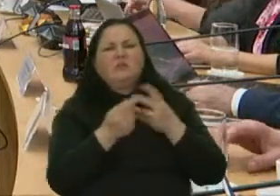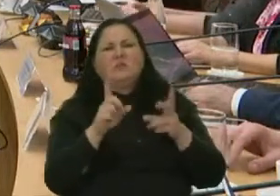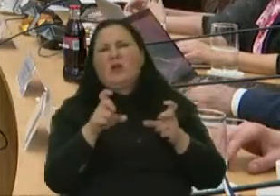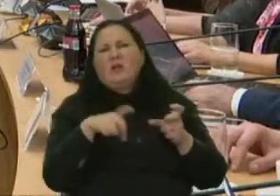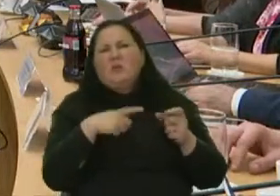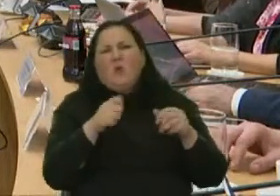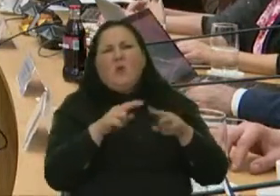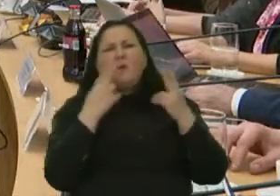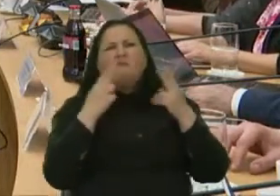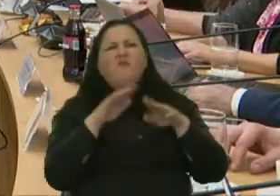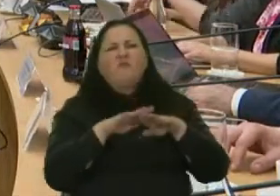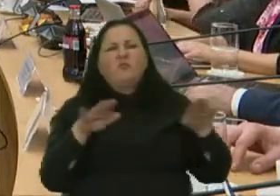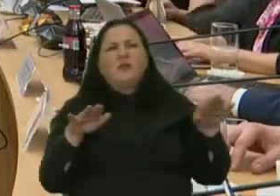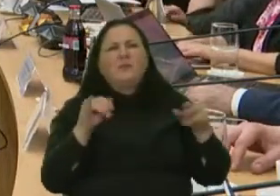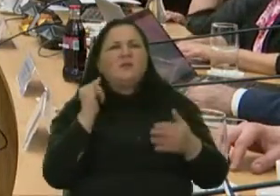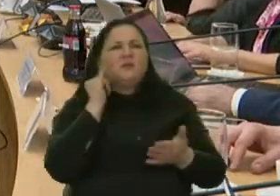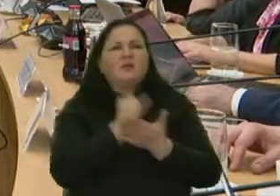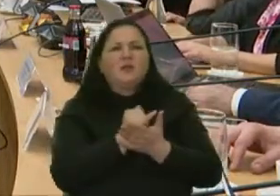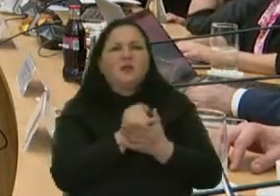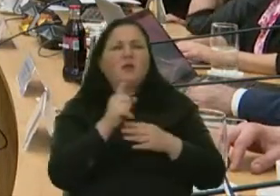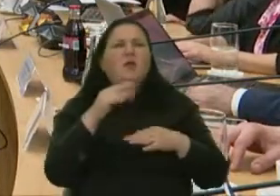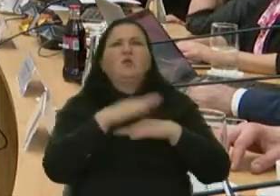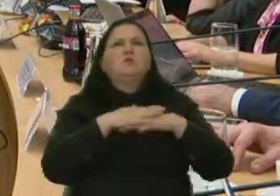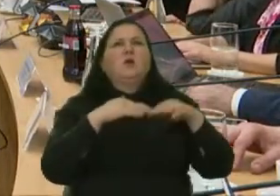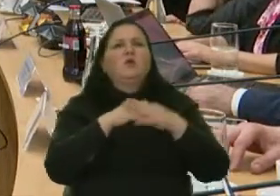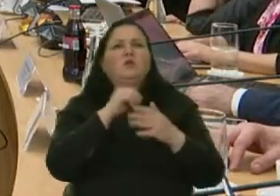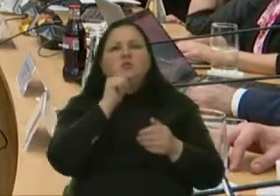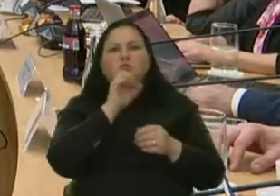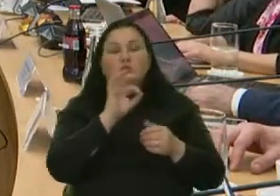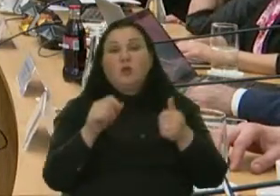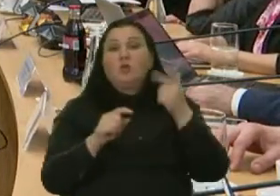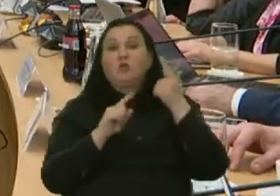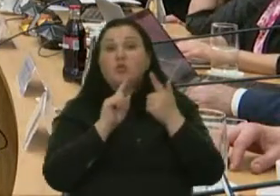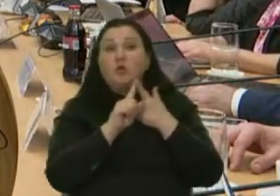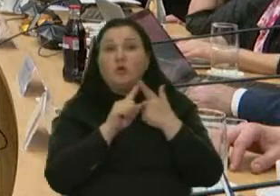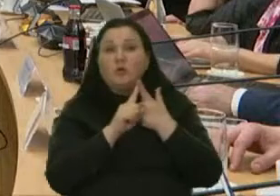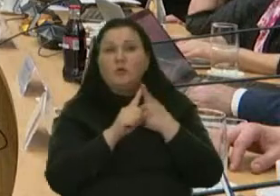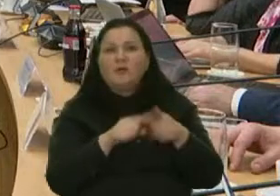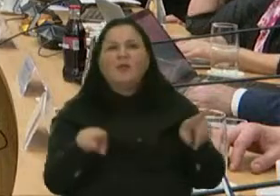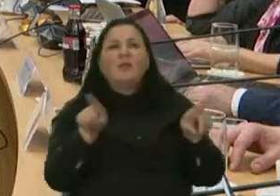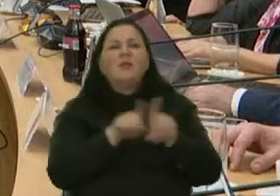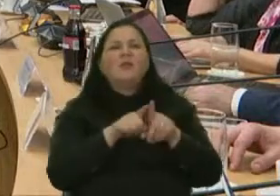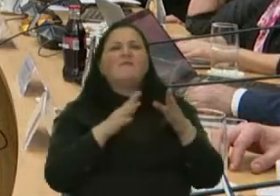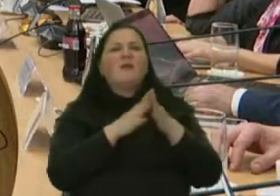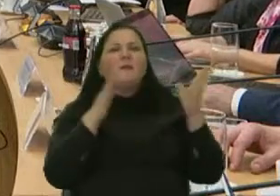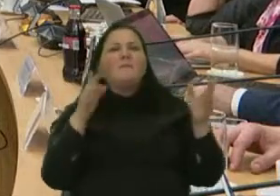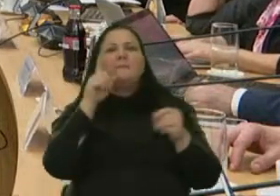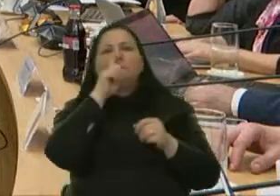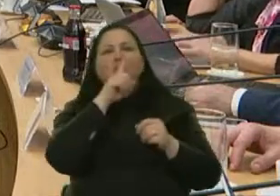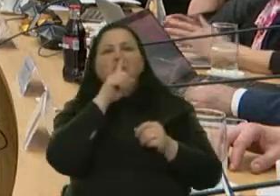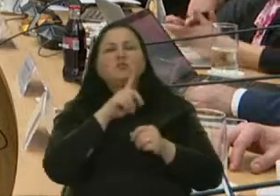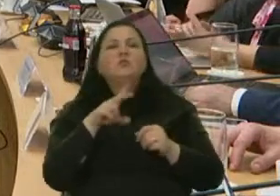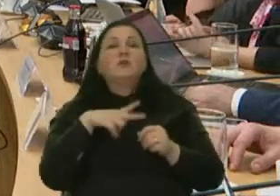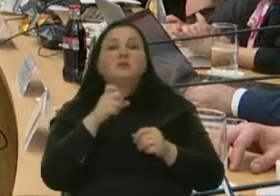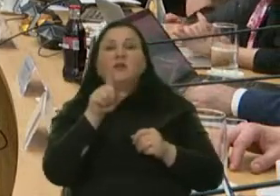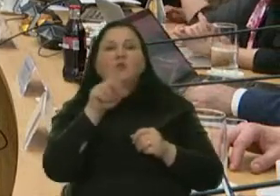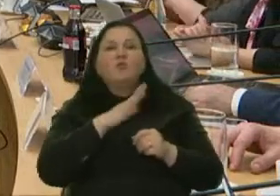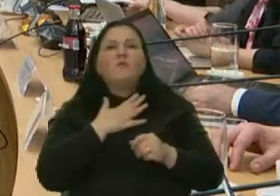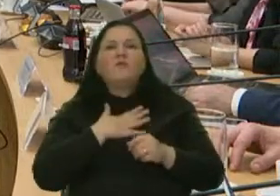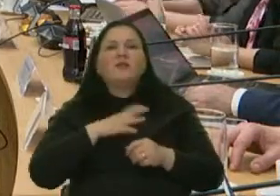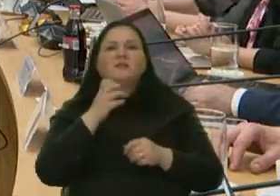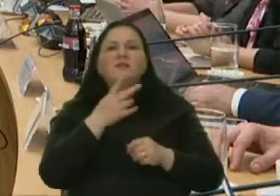Fundament în realitate că nu s a construit nicio școală doi la fel de mare minciună este că nu vreți să